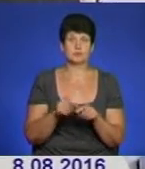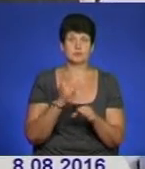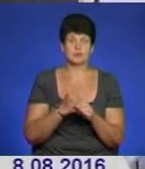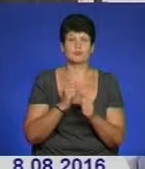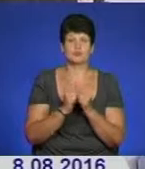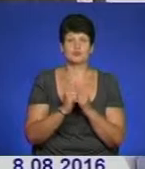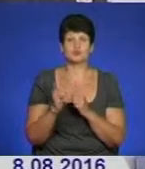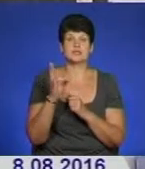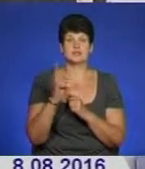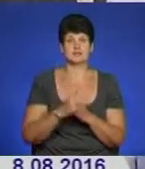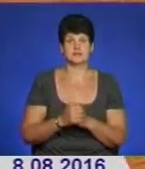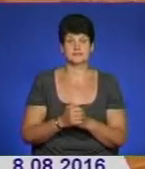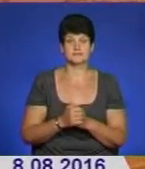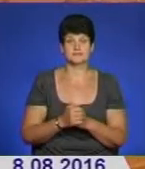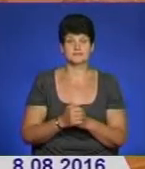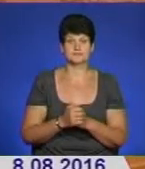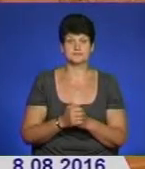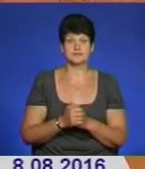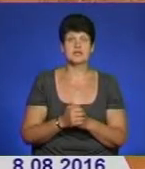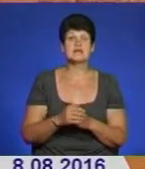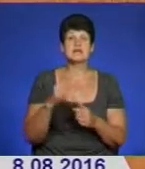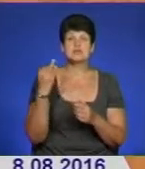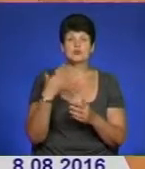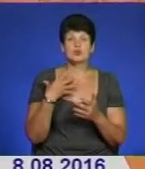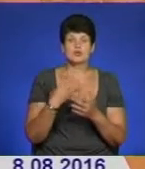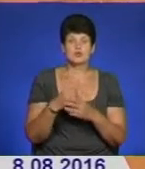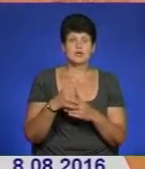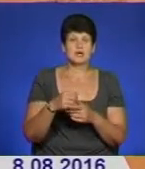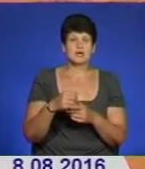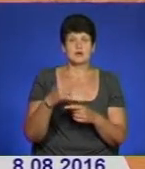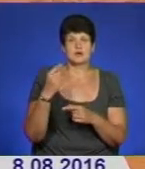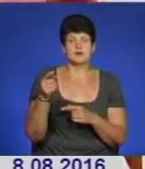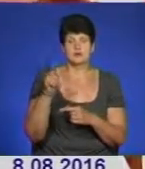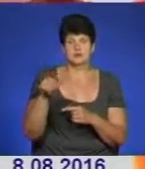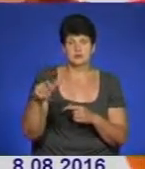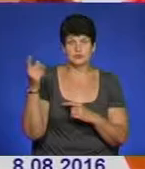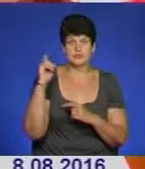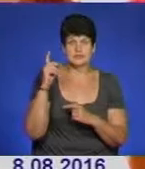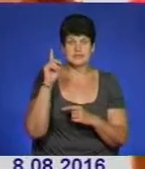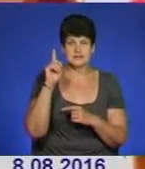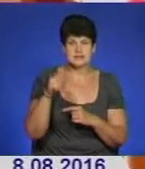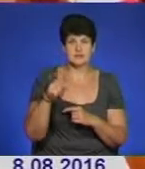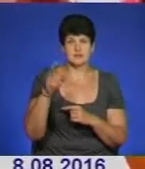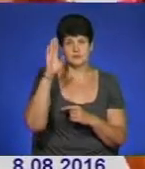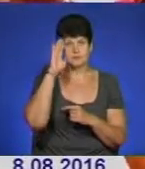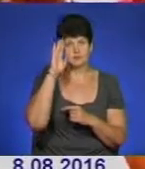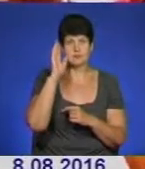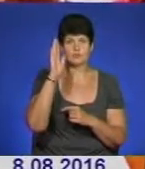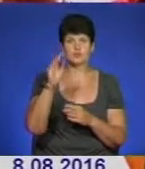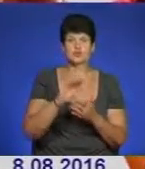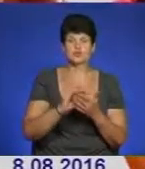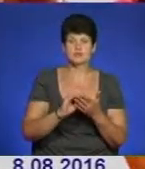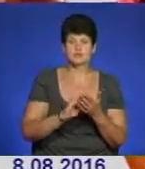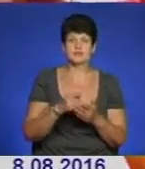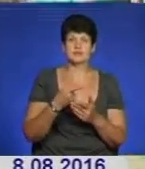це в нас такий закон. Історію своїх предків добре знає цей молодий хлопець, майбутній журналіст Віталій. Він шанує